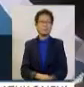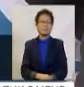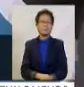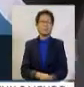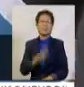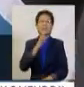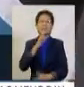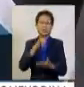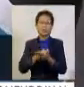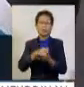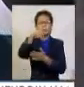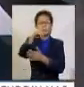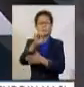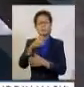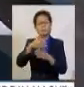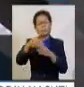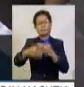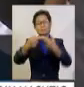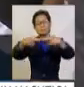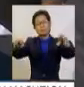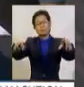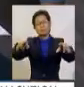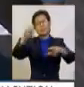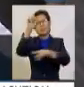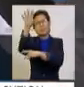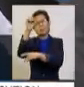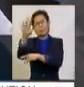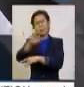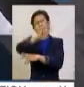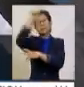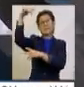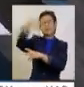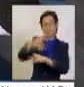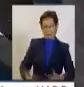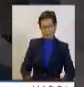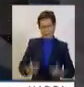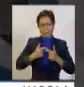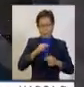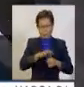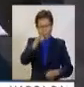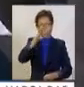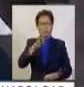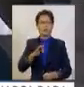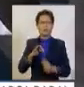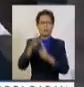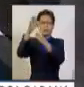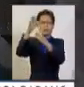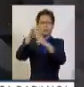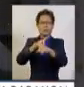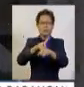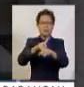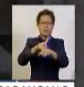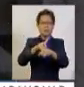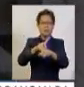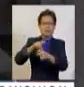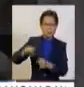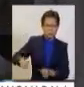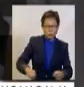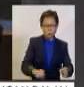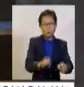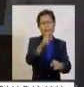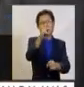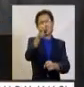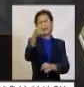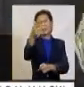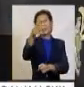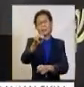Beliau menyatakannya pada sidang media selepas merasmikan Karnival Sinar Harapan, inspirasiku teristimewa di dataran pinggiran Sungai Kerian, Parit